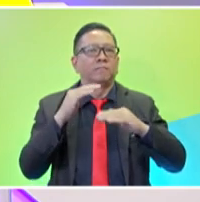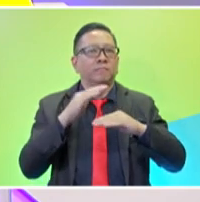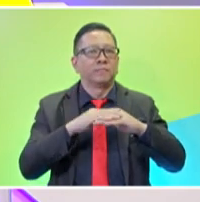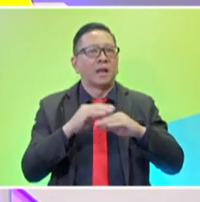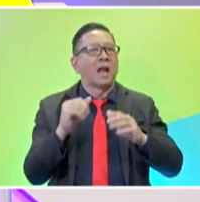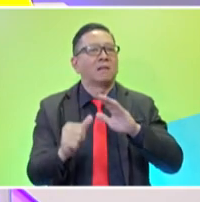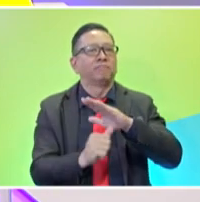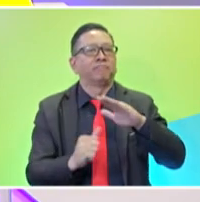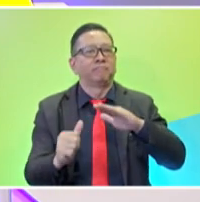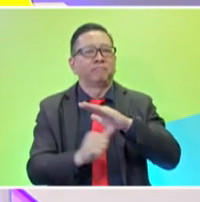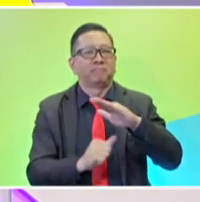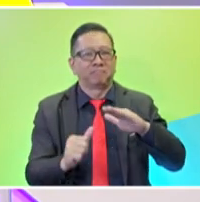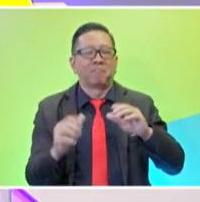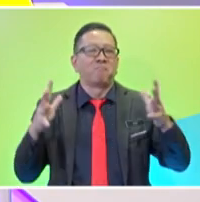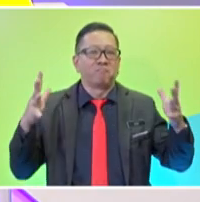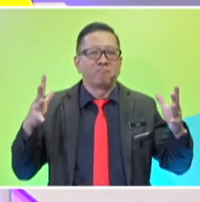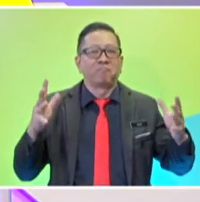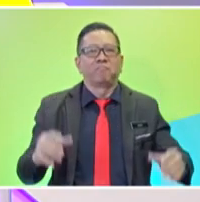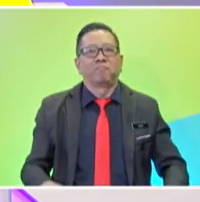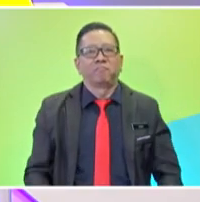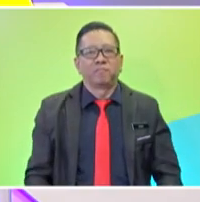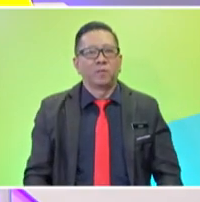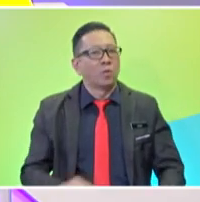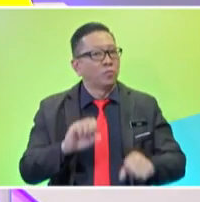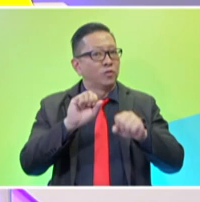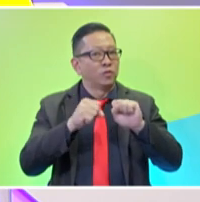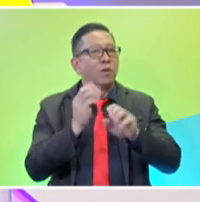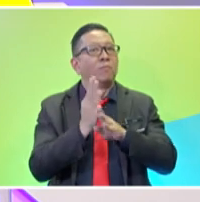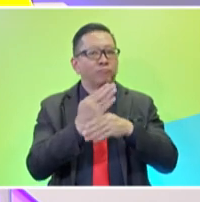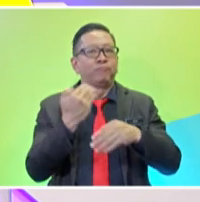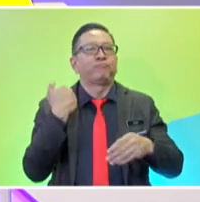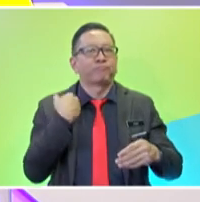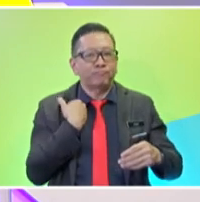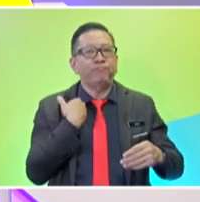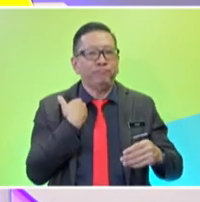asas yang besar supaya dia dapat bentuk